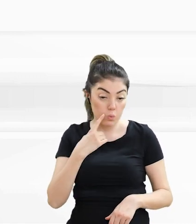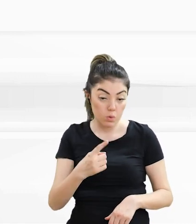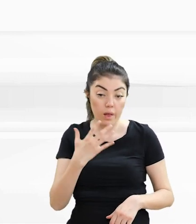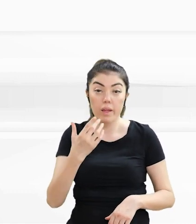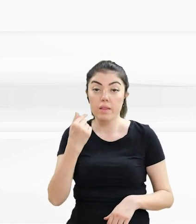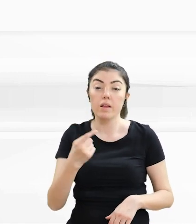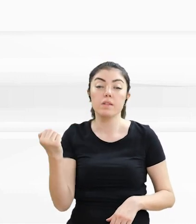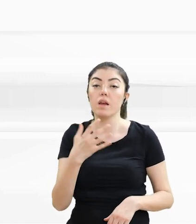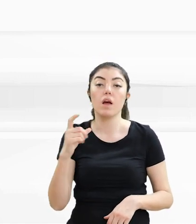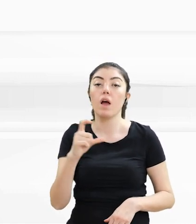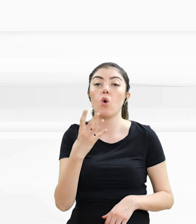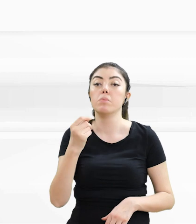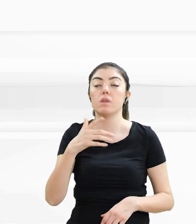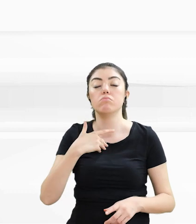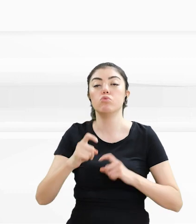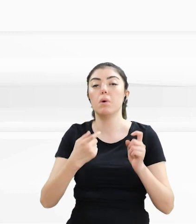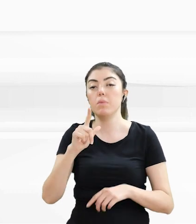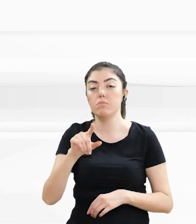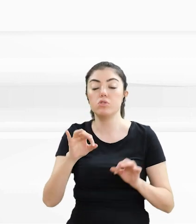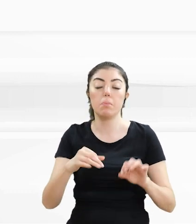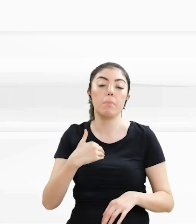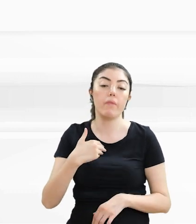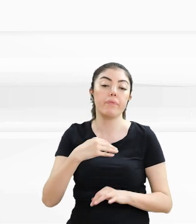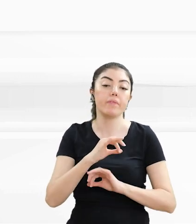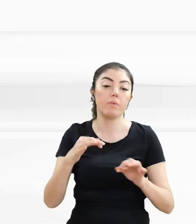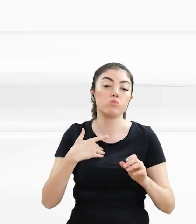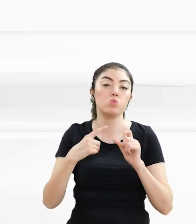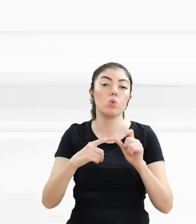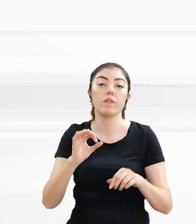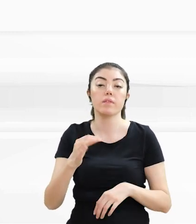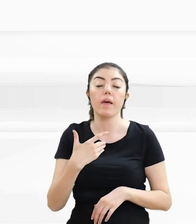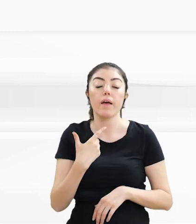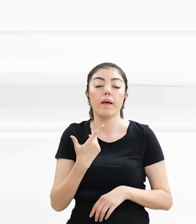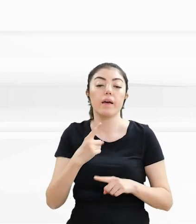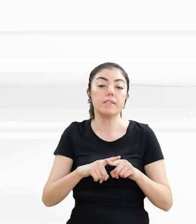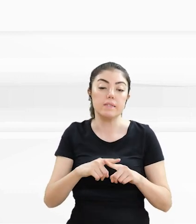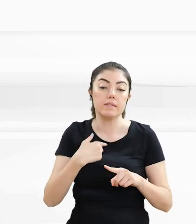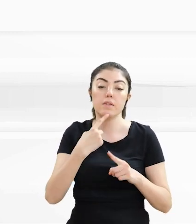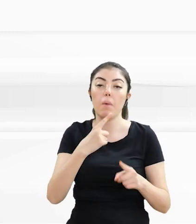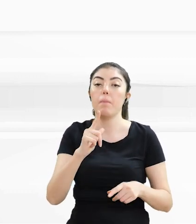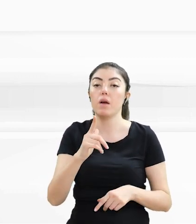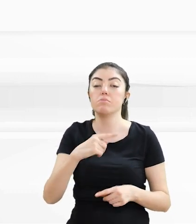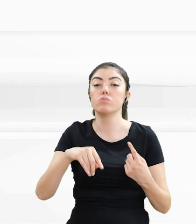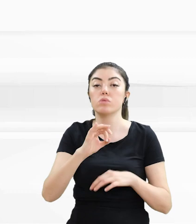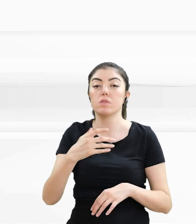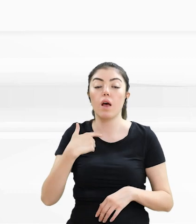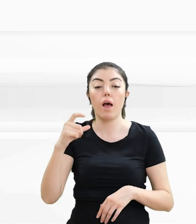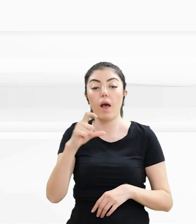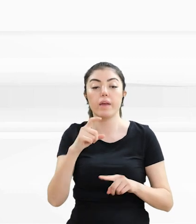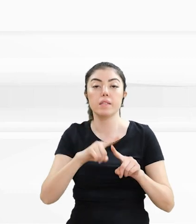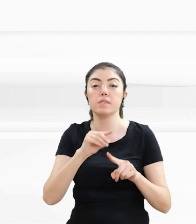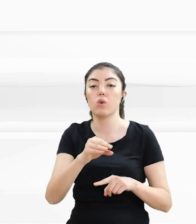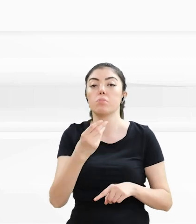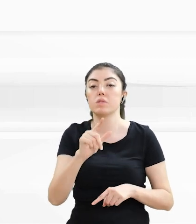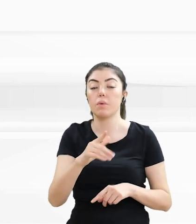olabilmesi için en az kaç ay geçmesi gerektiğini bulacağız Şimdi biz burada Aslında soru kökünde neye ilk sevmemiz gerektiğini biliyoruz bizim burada aya